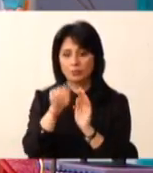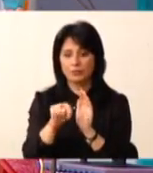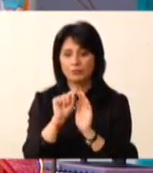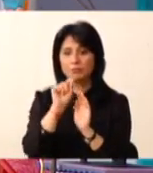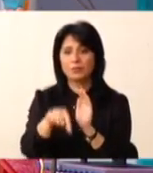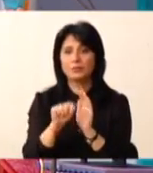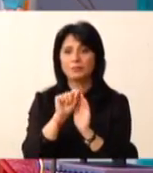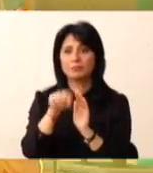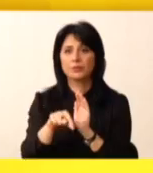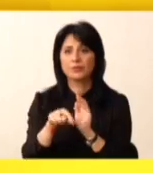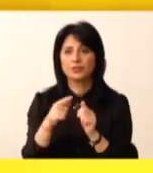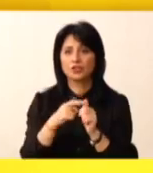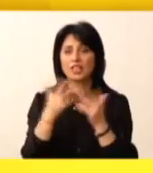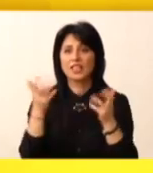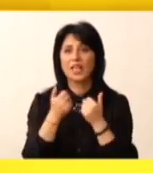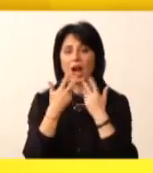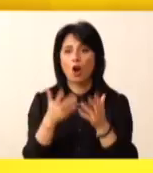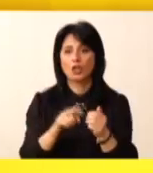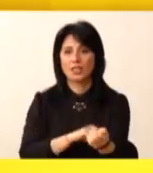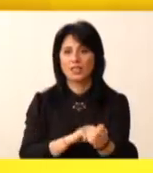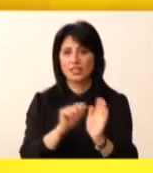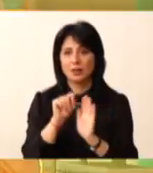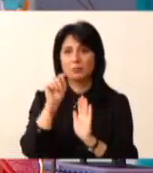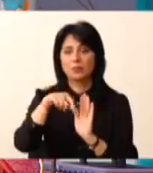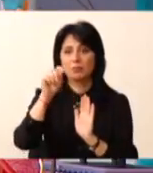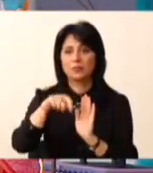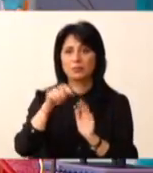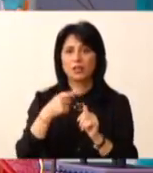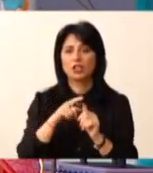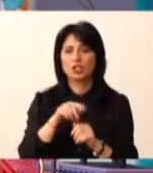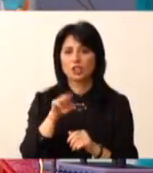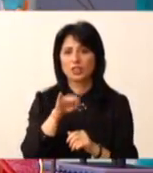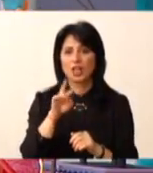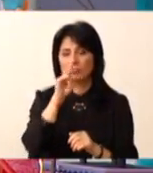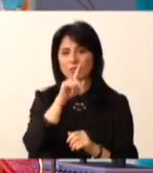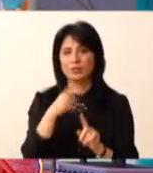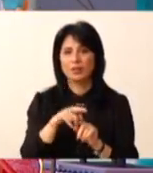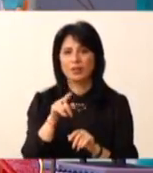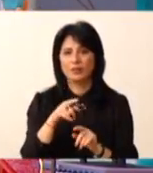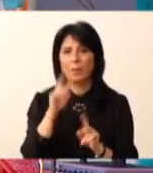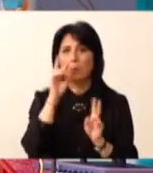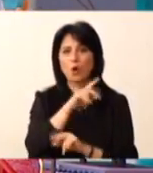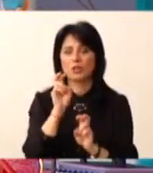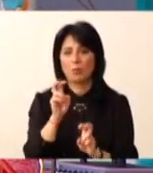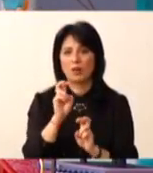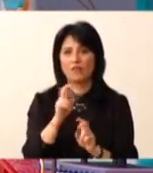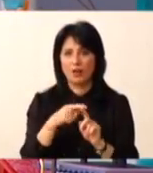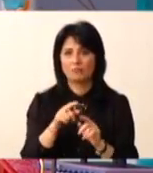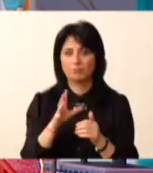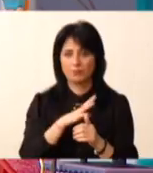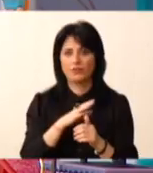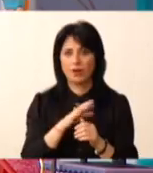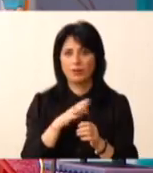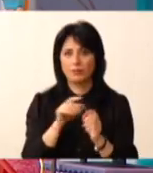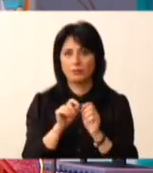სისხლში. დიდი რაოდენობით. თიროტოქსიკოზი თვითონ ნიშნავს თიროიდული ჰორმონებით მოწამვლას, აი ამას ნიშნავს სიტყვა